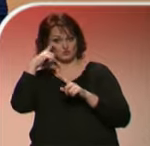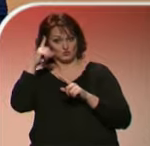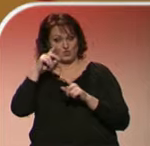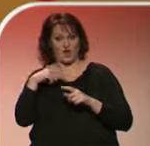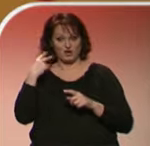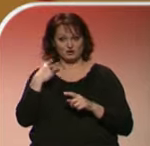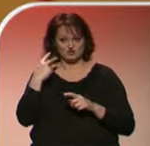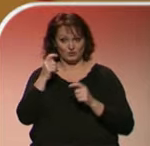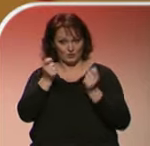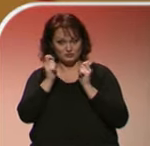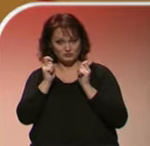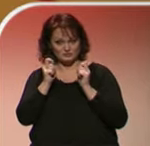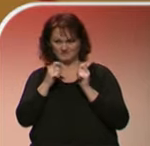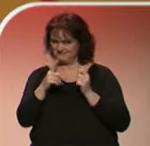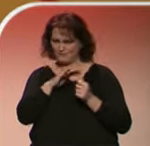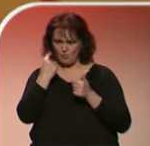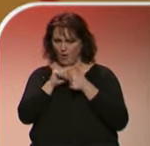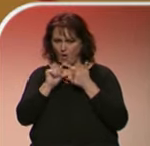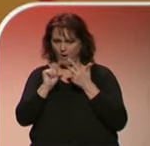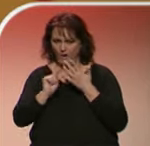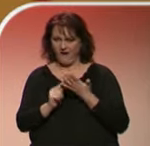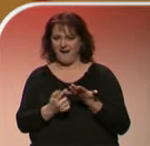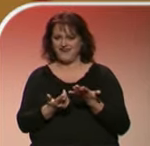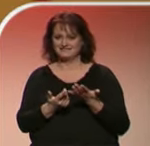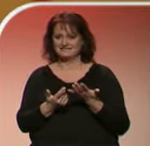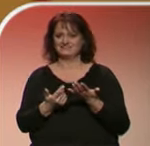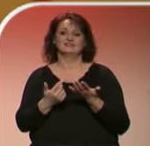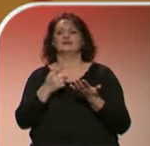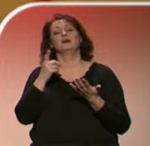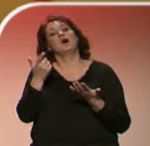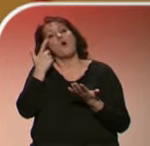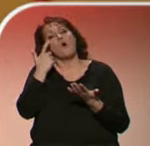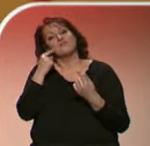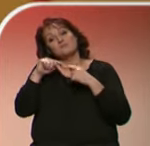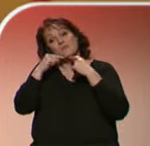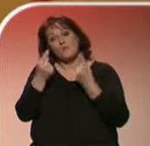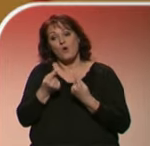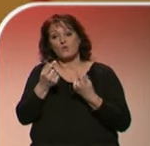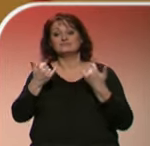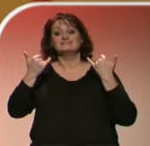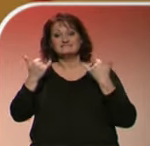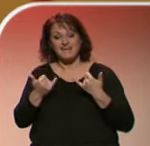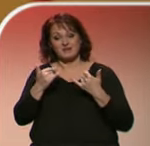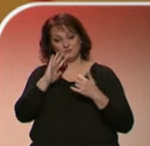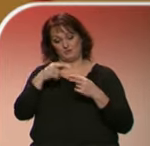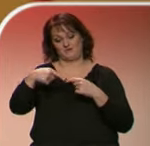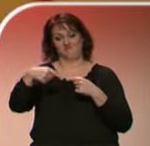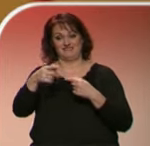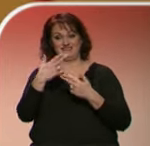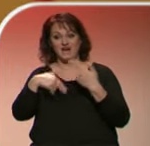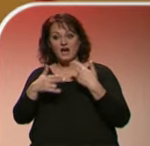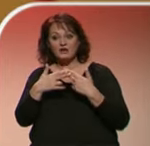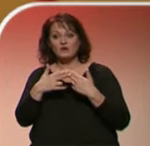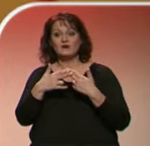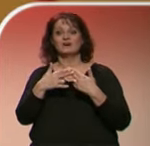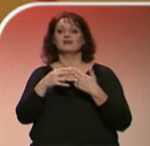Ano. Ano, není toho už moc, dá se to všechno Uvidíme, je to pokus, který se teď rýsuje na jařem a je to v